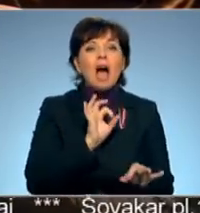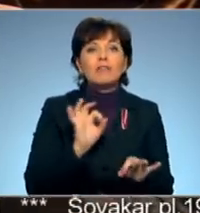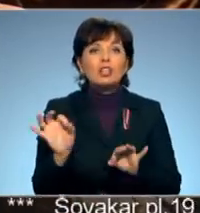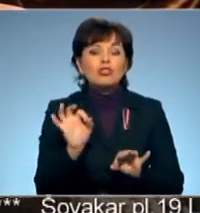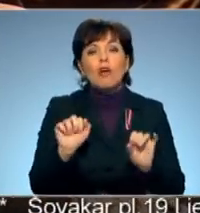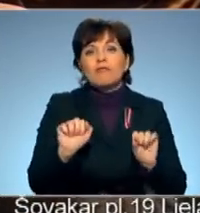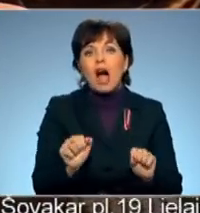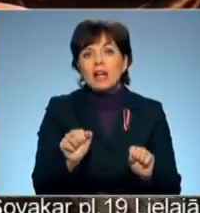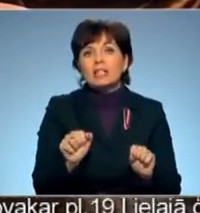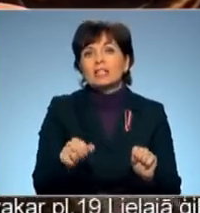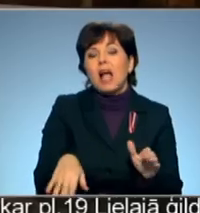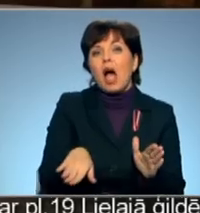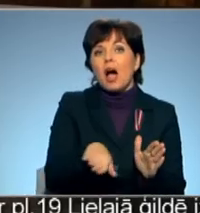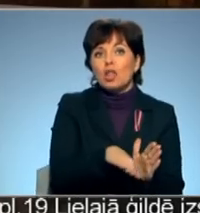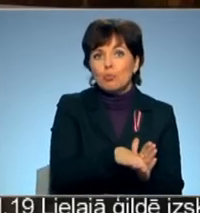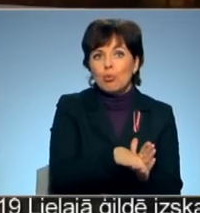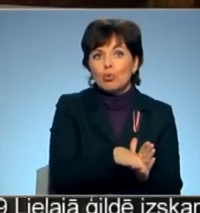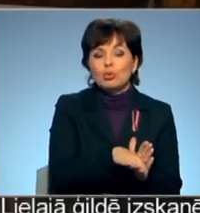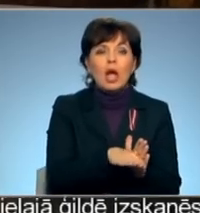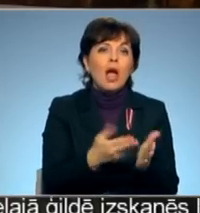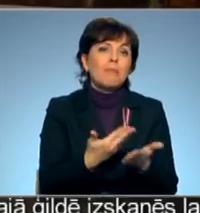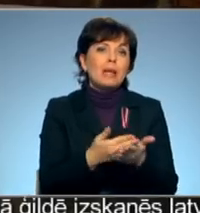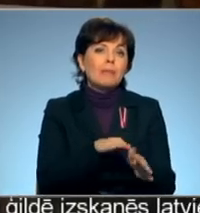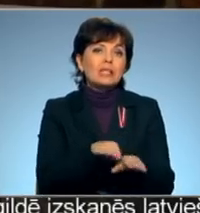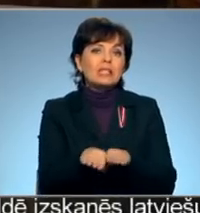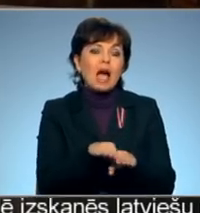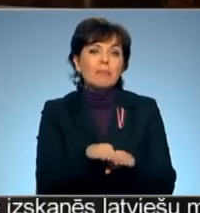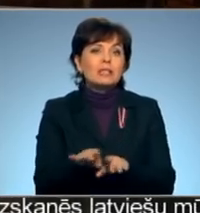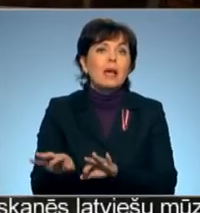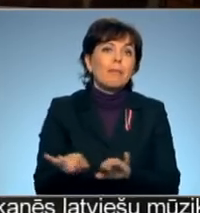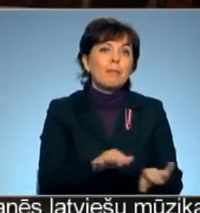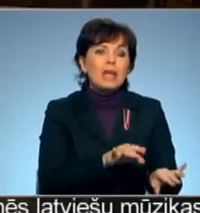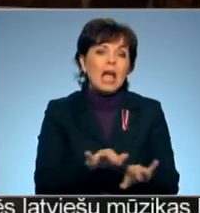klātbūtnes simboliku. Es to salīdzinu ar pianista